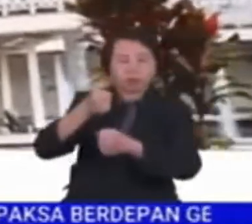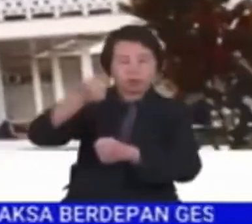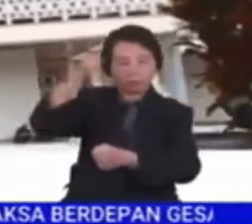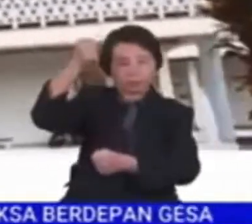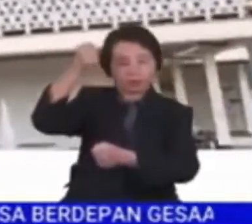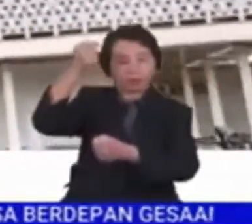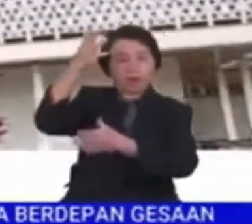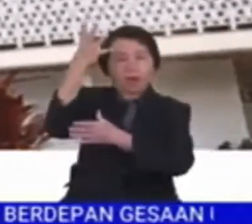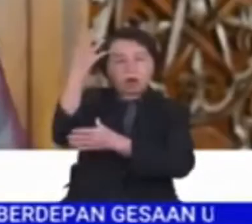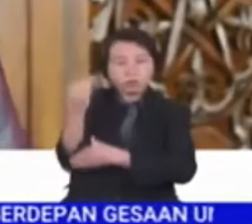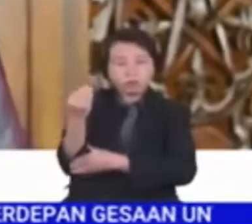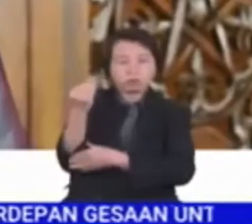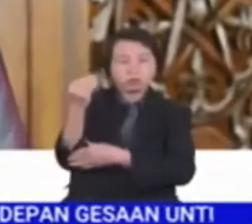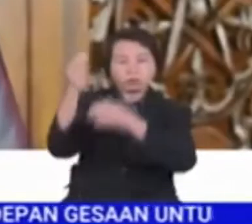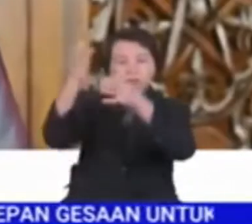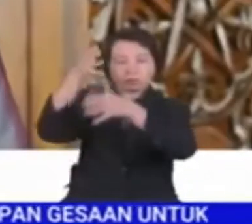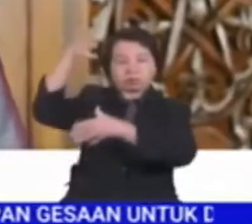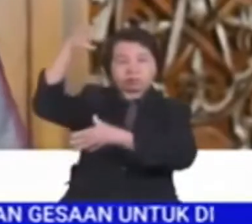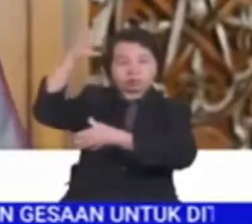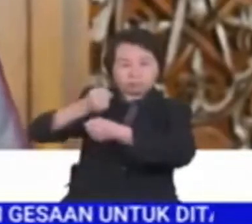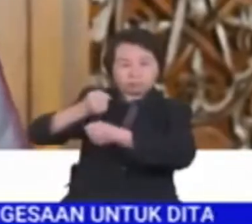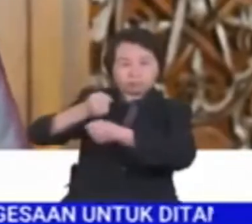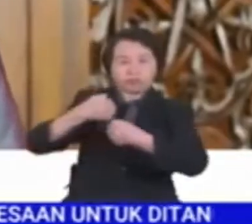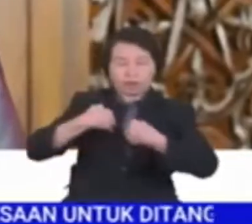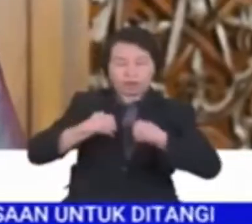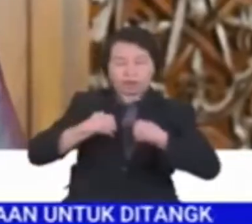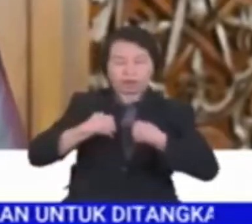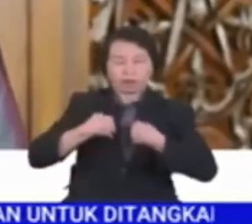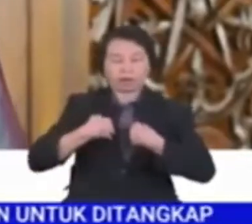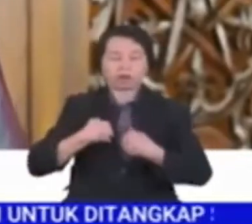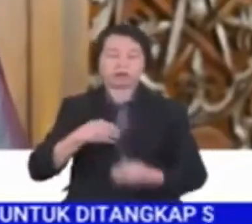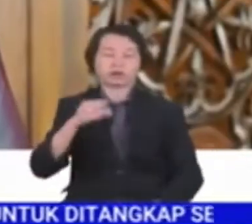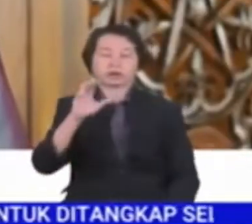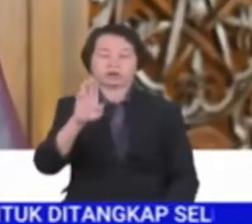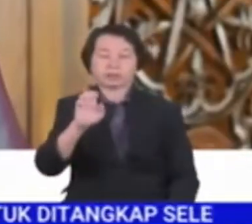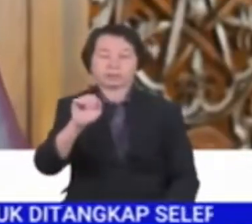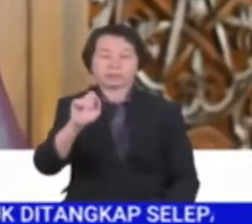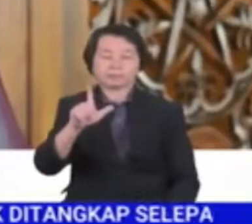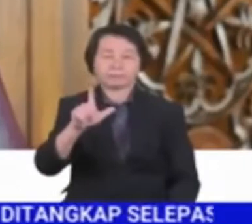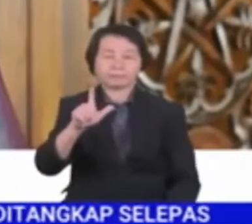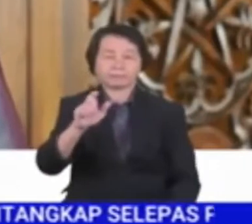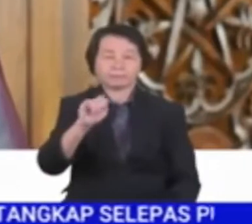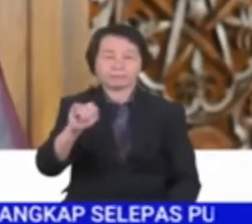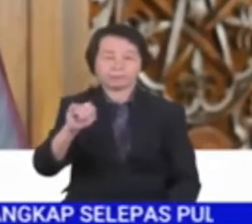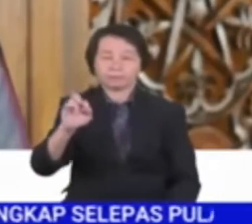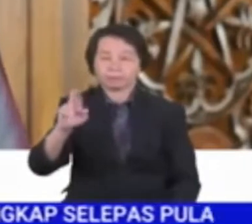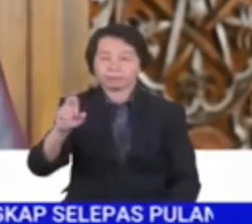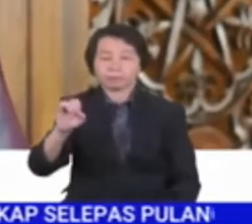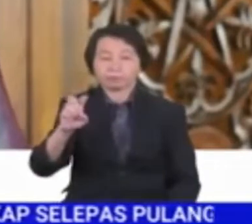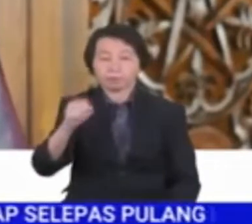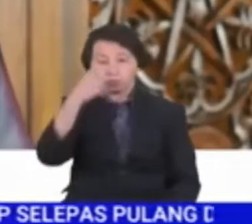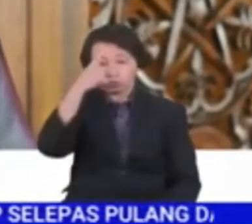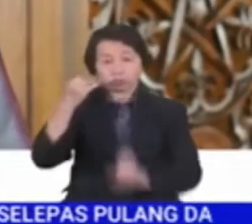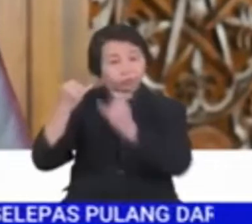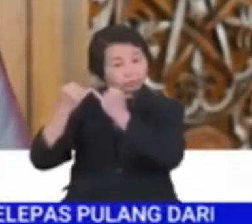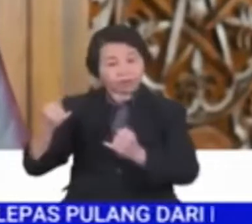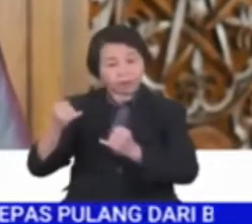yang tertutup yang mana selalu ditemui di balairong-balairong seni seri untuk istana-istana yang